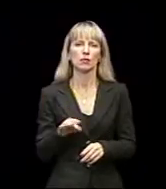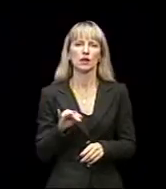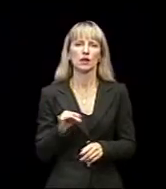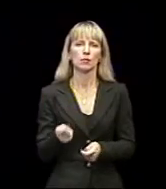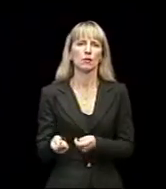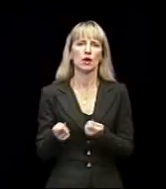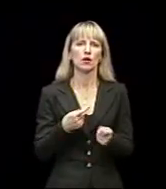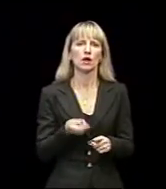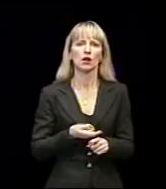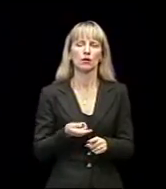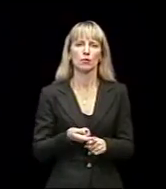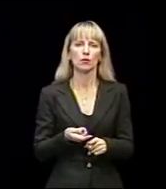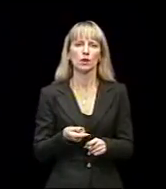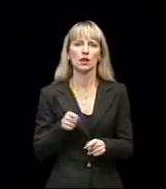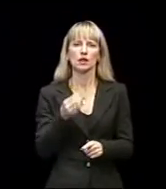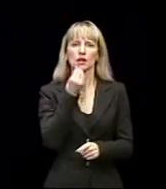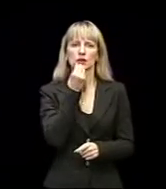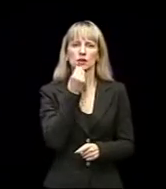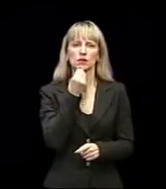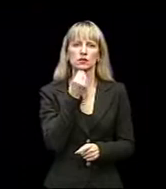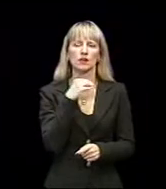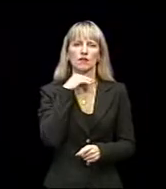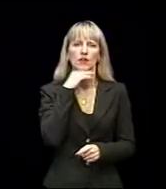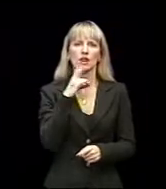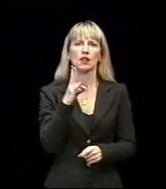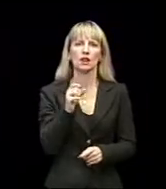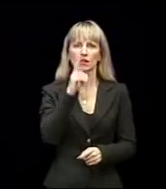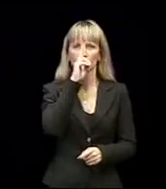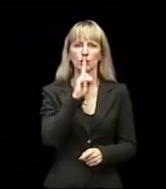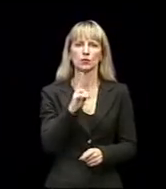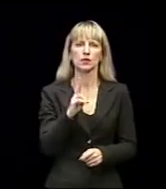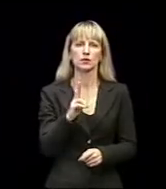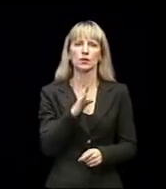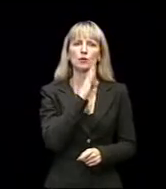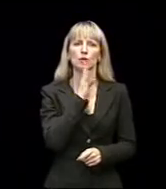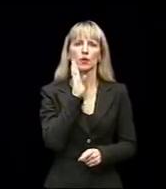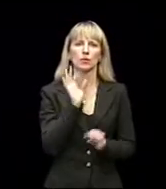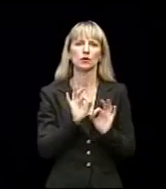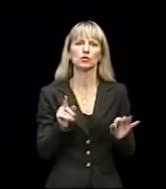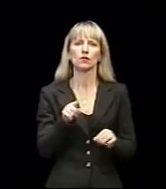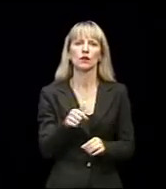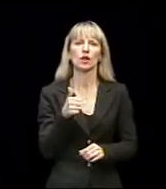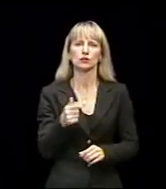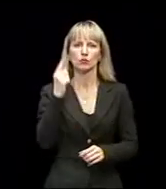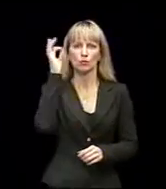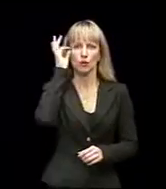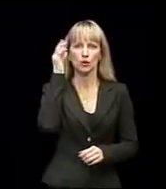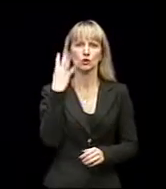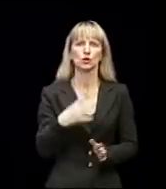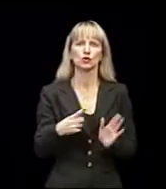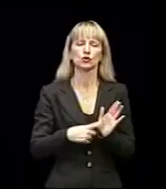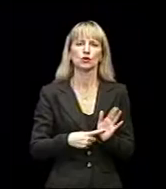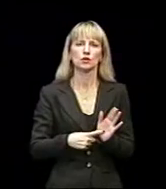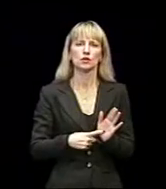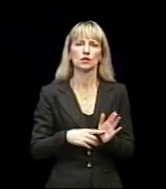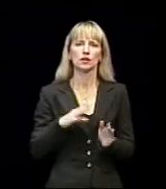картоплинами. Цієї їжі вистачило родині на 2 місяці. Мама розповідала, що вона добре пам'ятає 46-й. Їй